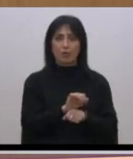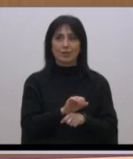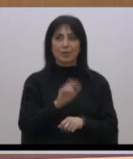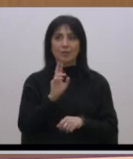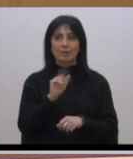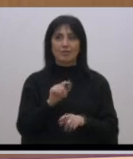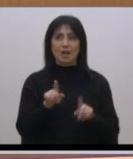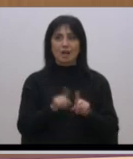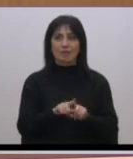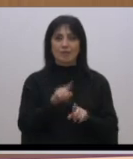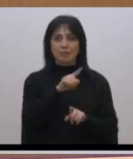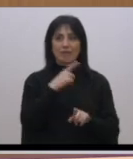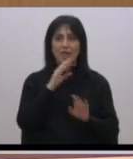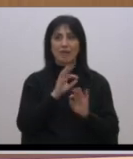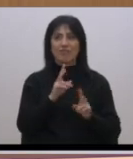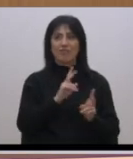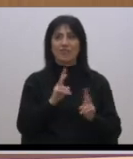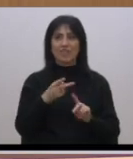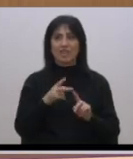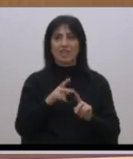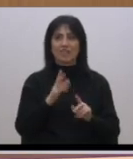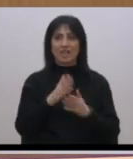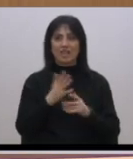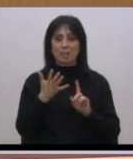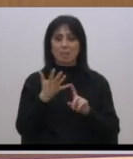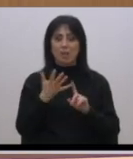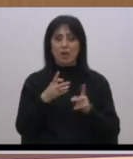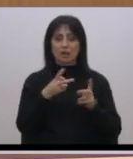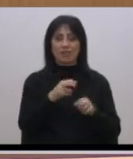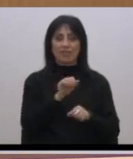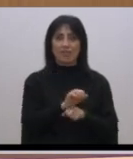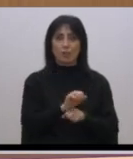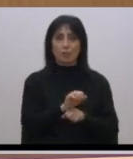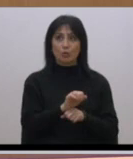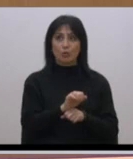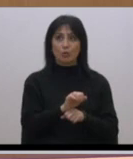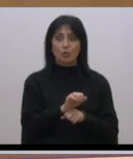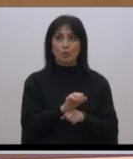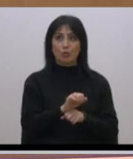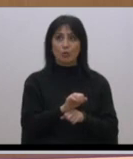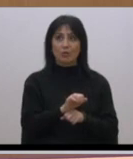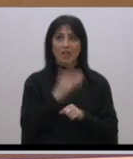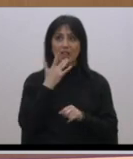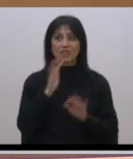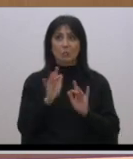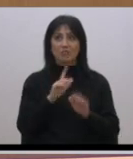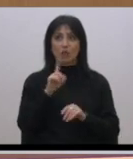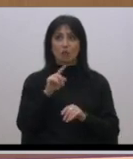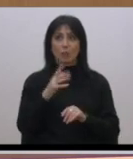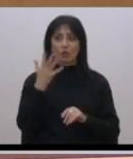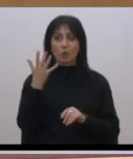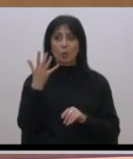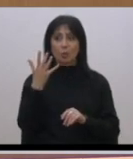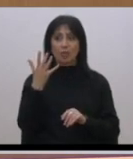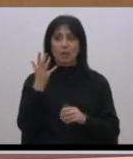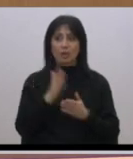Და ასევე მან განაცხადა, რომ ვინაიდან ეს არის მეხუთე ვეტო და ნაციონალური მოძრაობის ნომერი არის